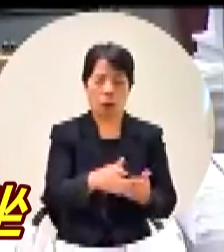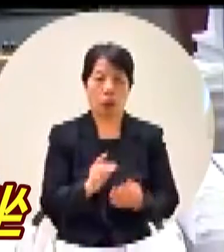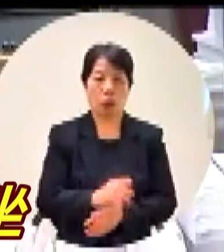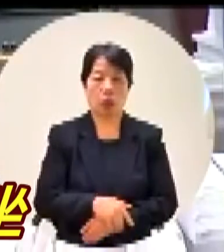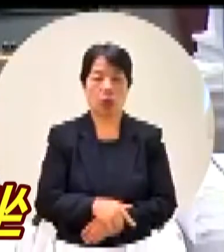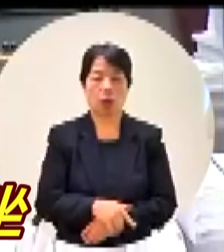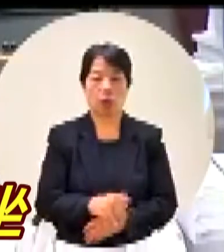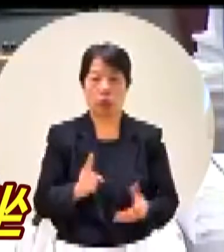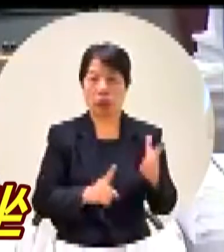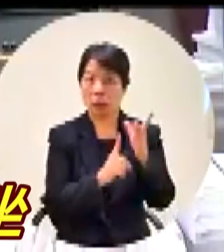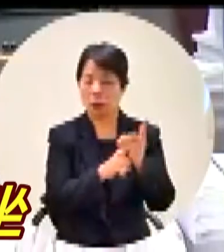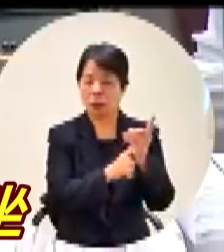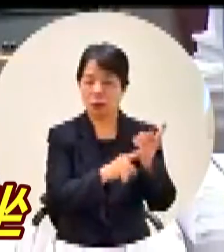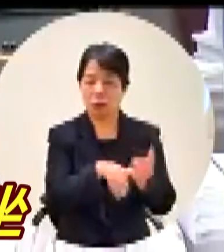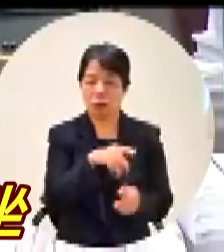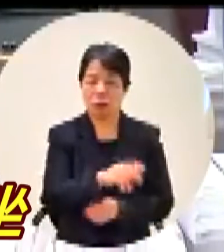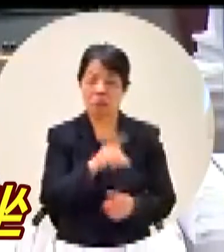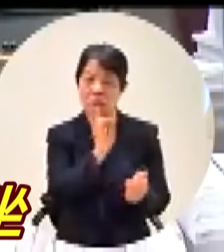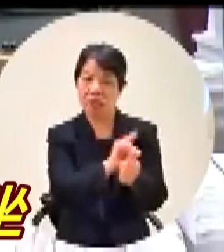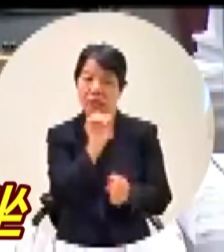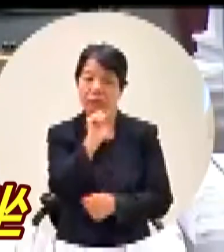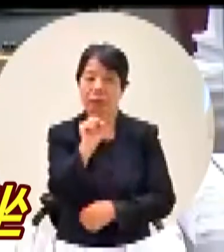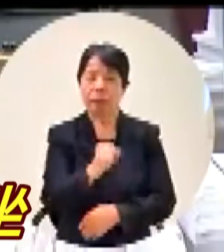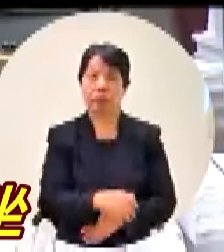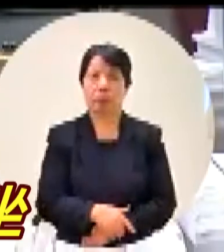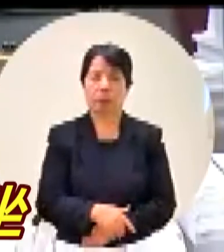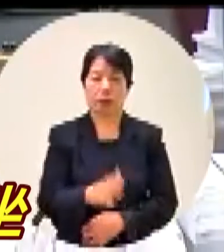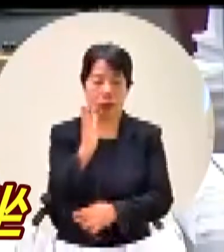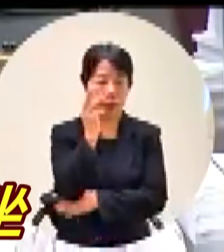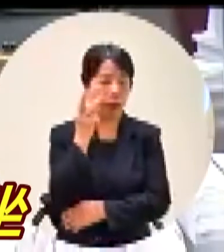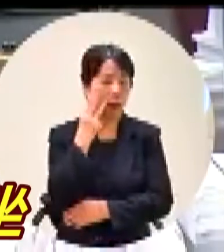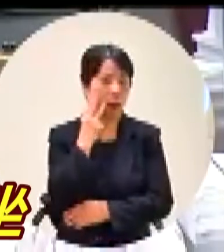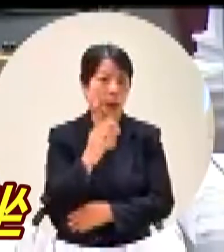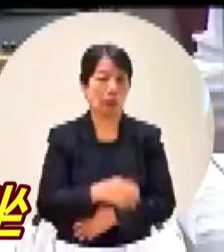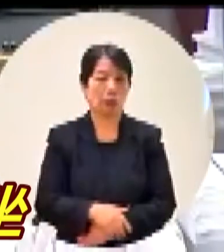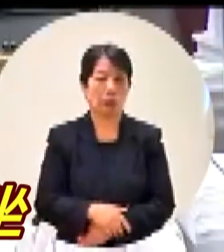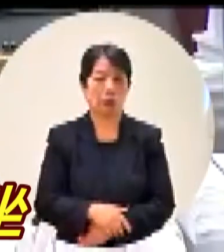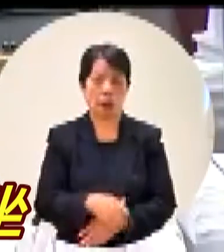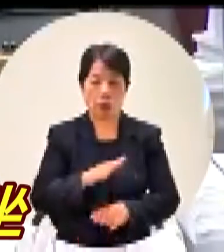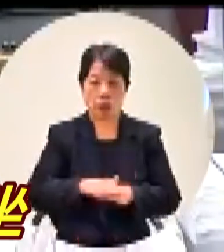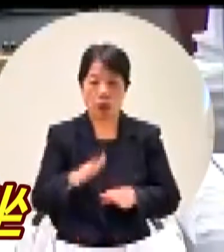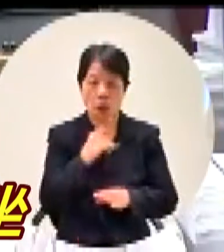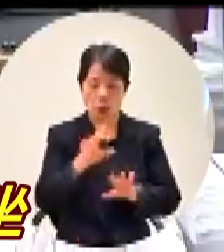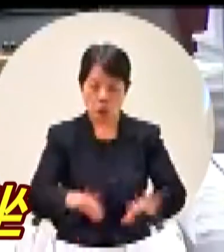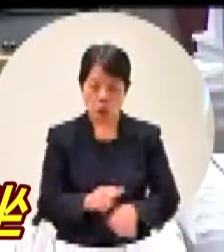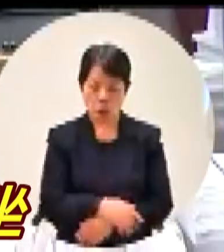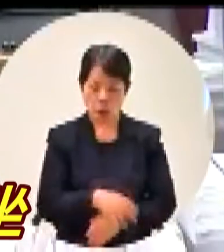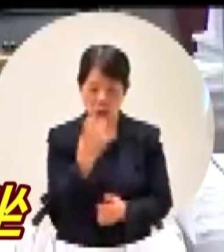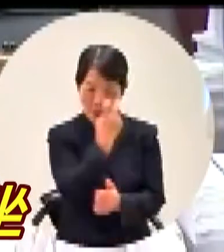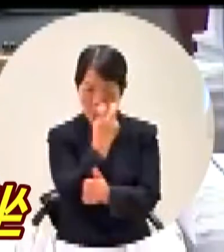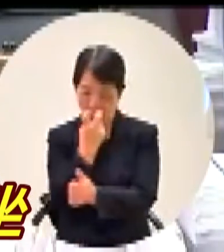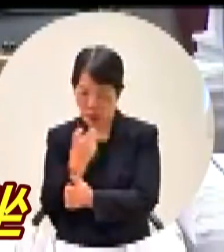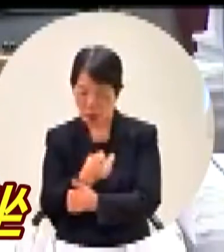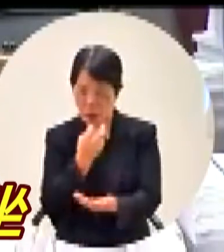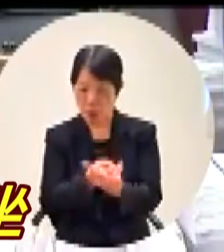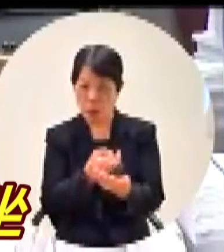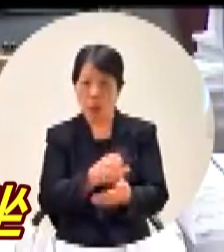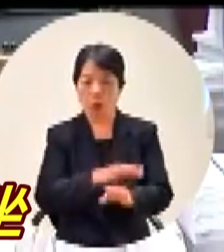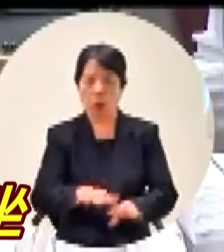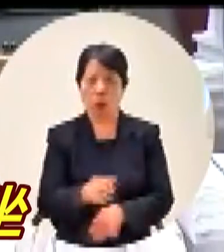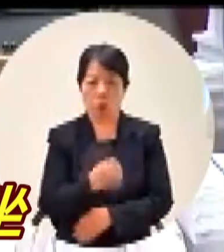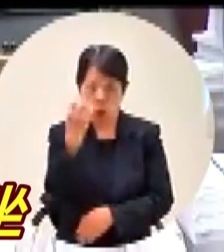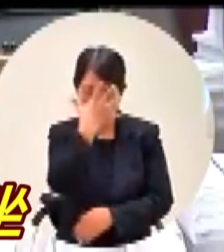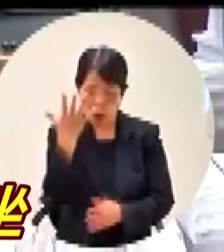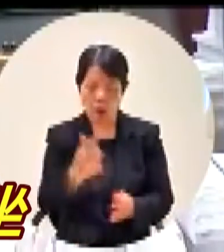的。所以市长，政治吼是会被随时检视的。我很年轻，我犯过